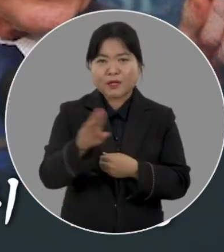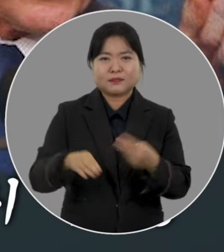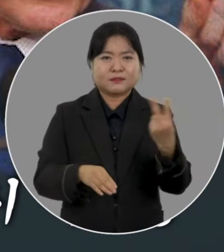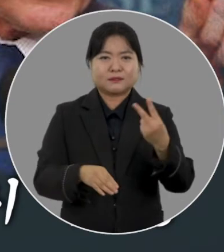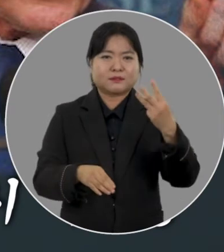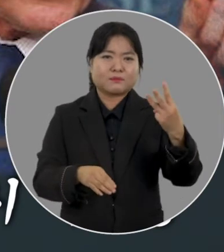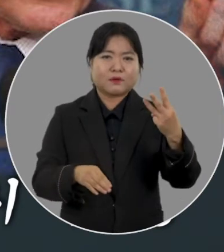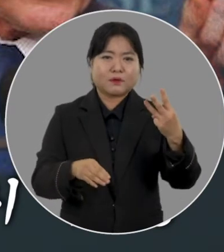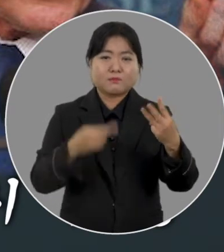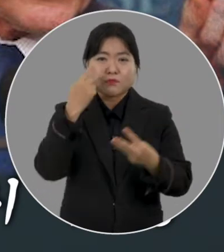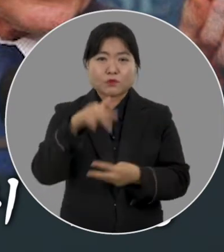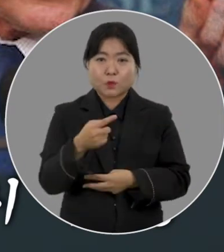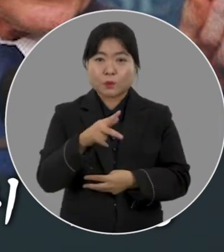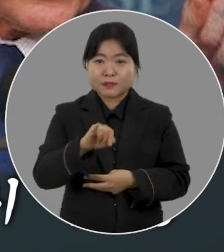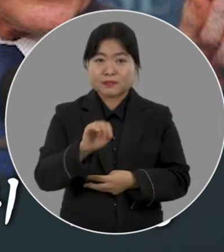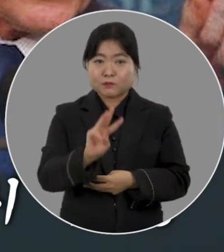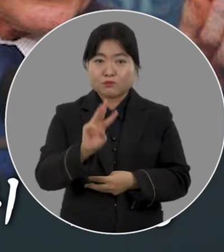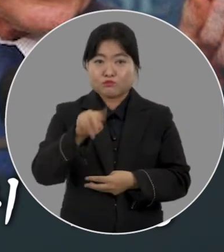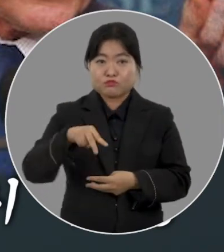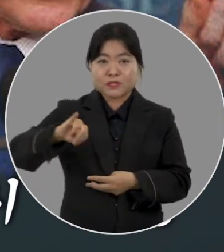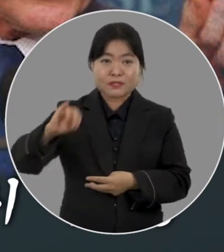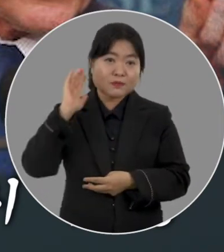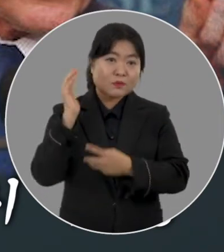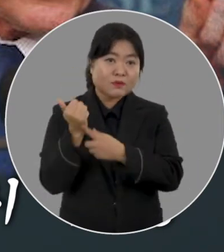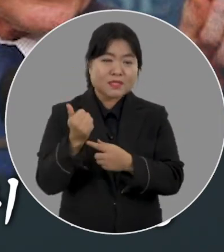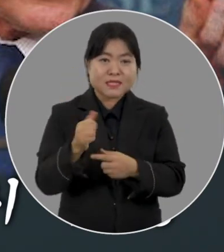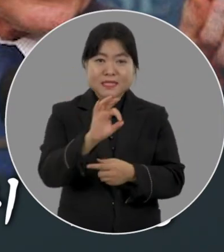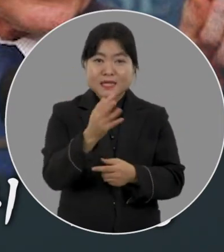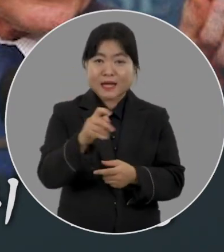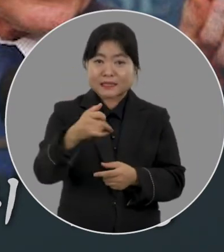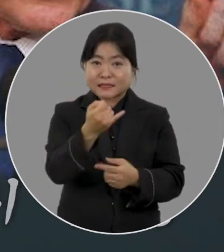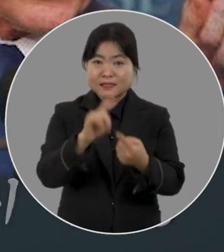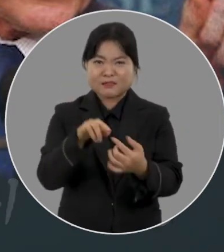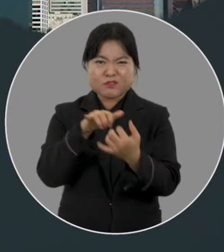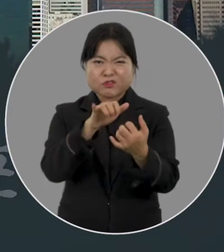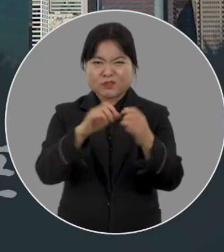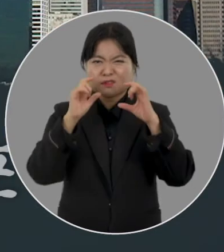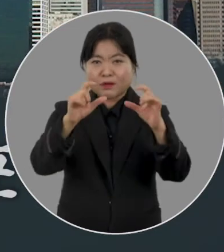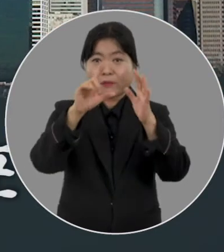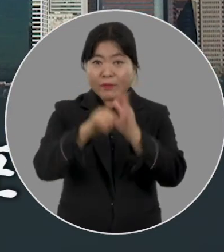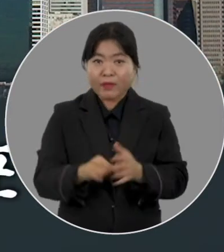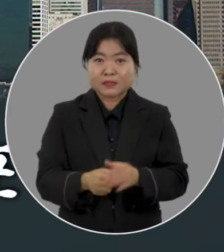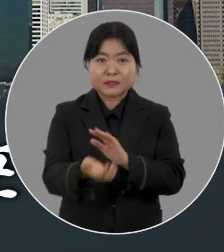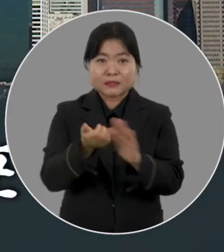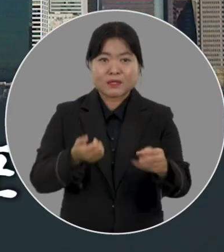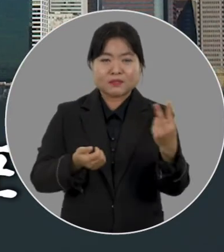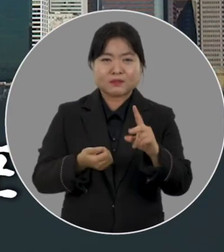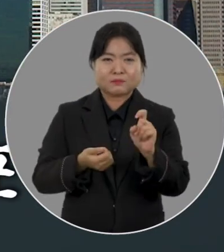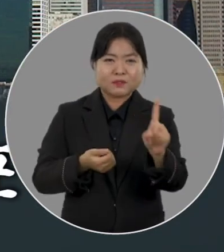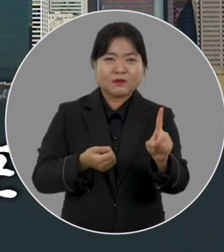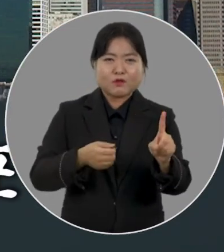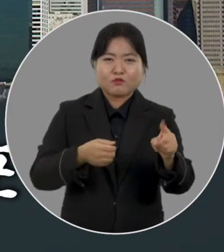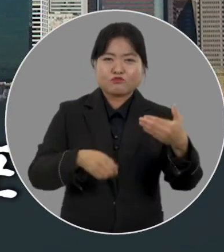2003년 미국의 조지 W. 부시 대통령이 이라크에 대한 전쟁을 선언할 때도, 또 그 이전 2011년